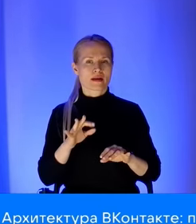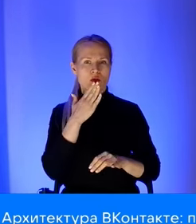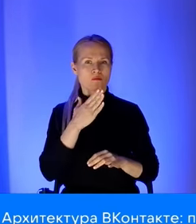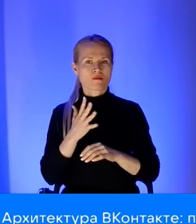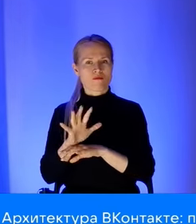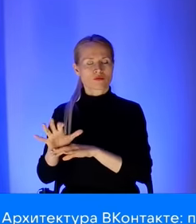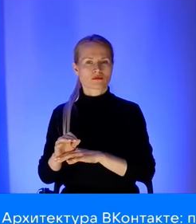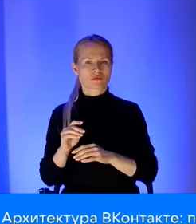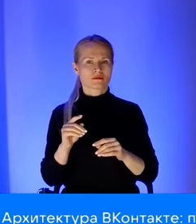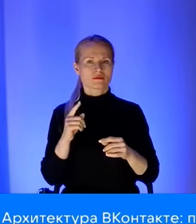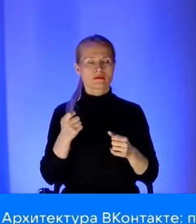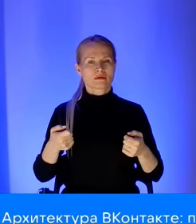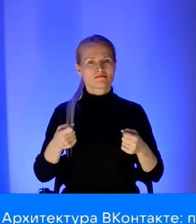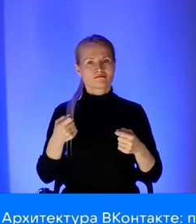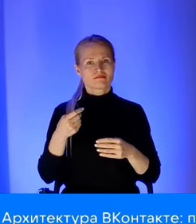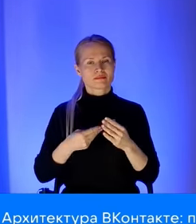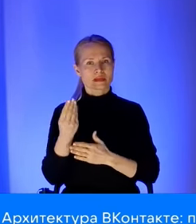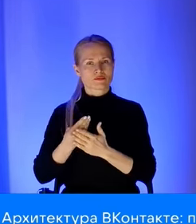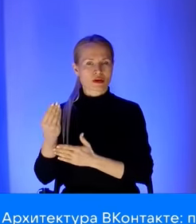никак нельзя Но